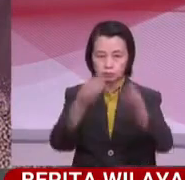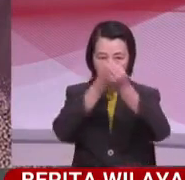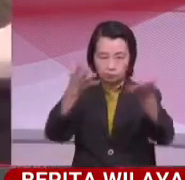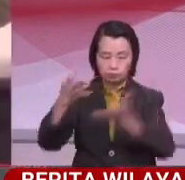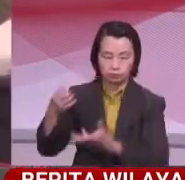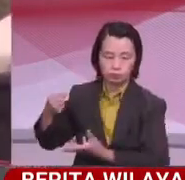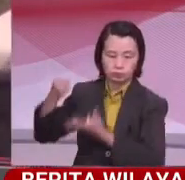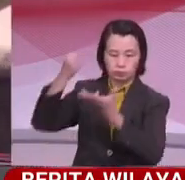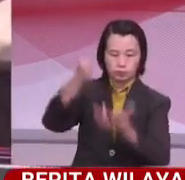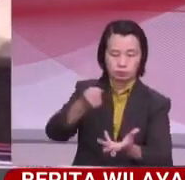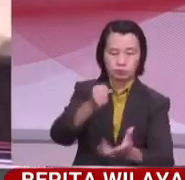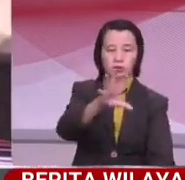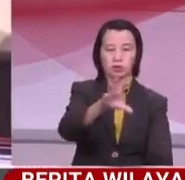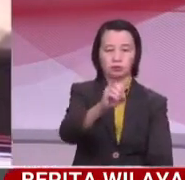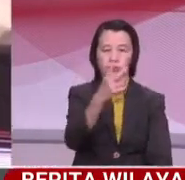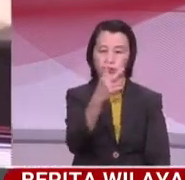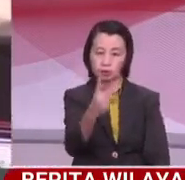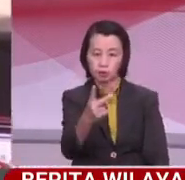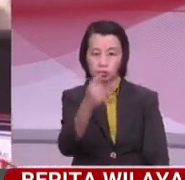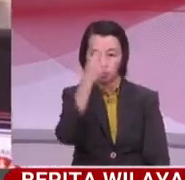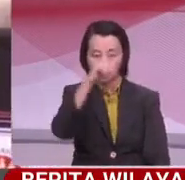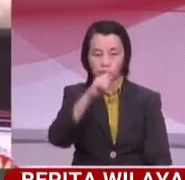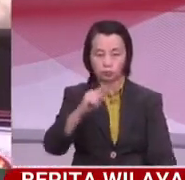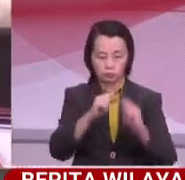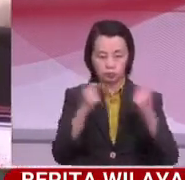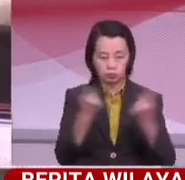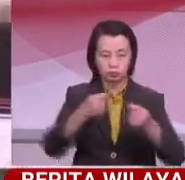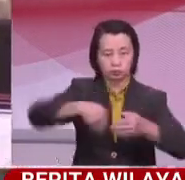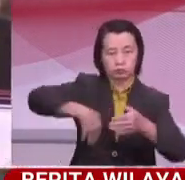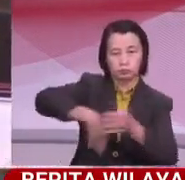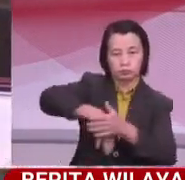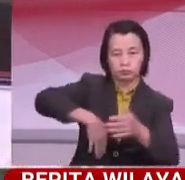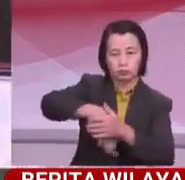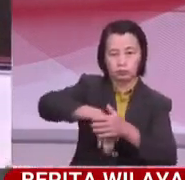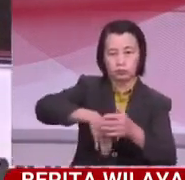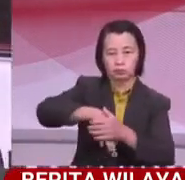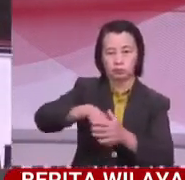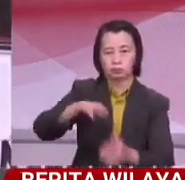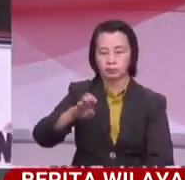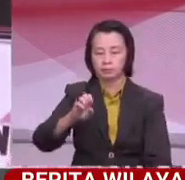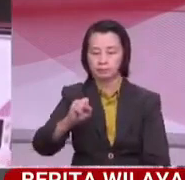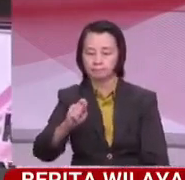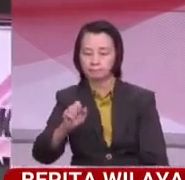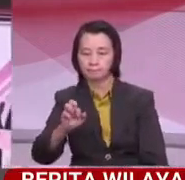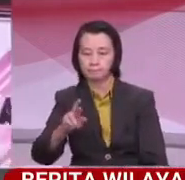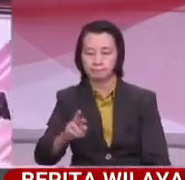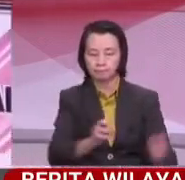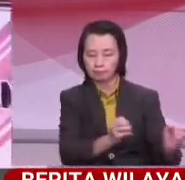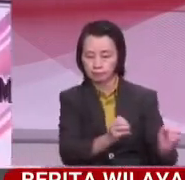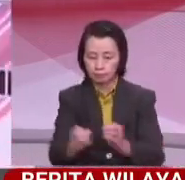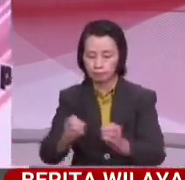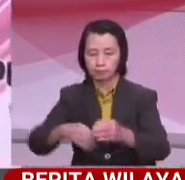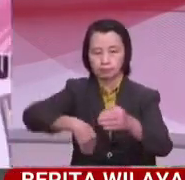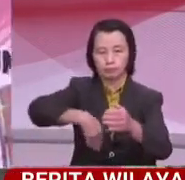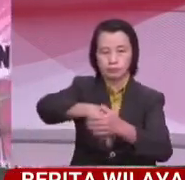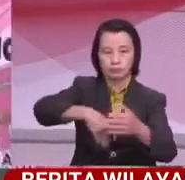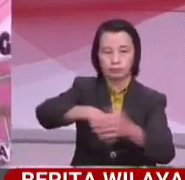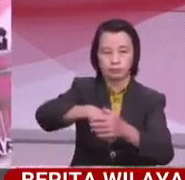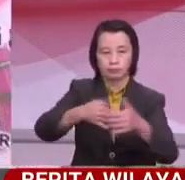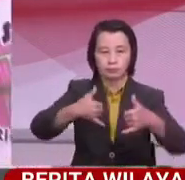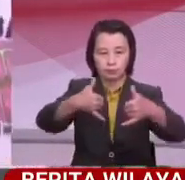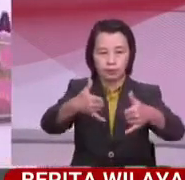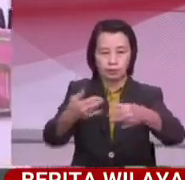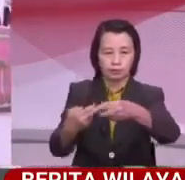peruntukkan sebanyak 50 ribu Ringgit kepada pasukan bola sepak Samir Bastari untuk menghancurkan kejohanan boleh Syifa